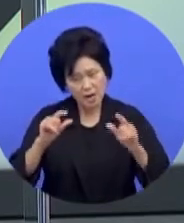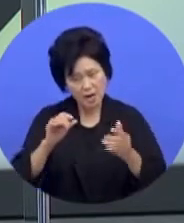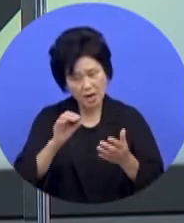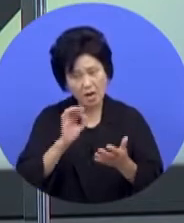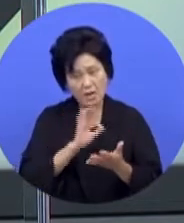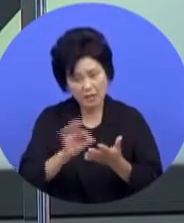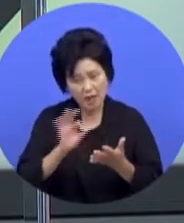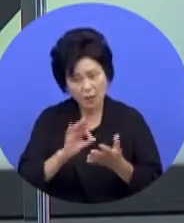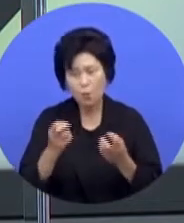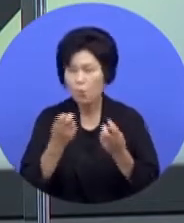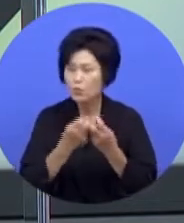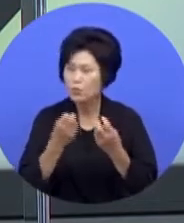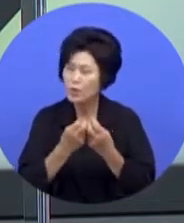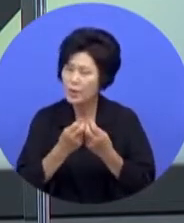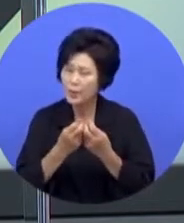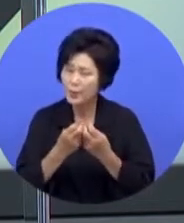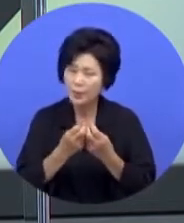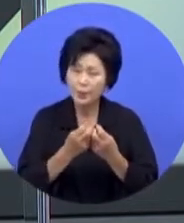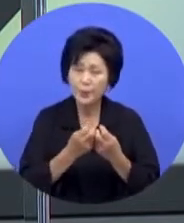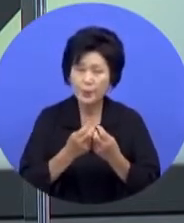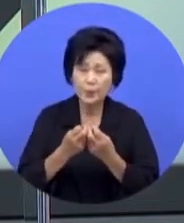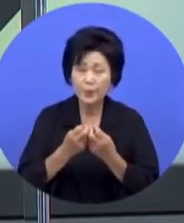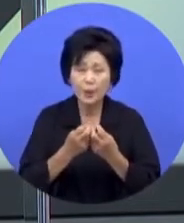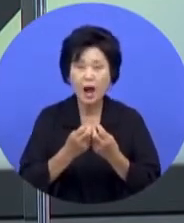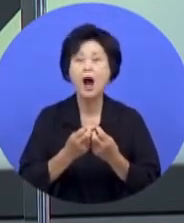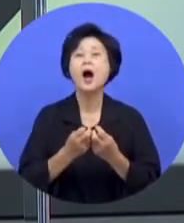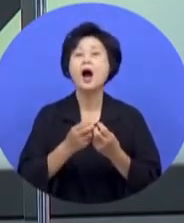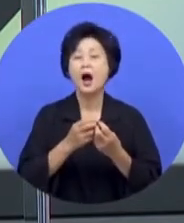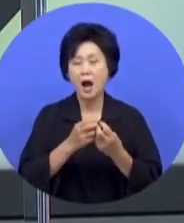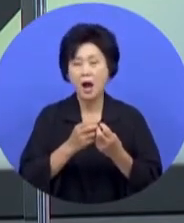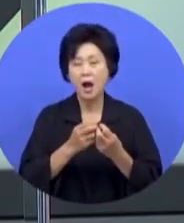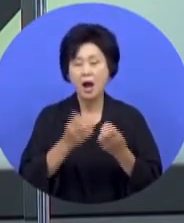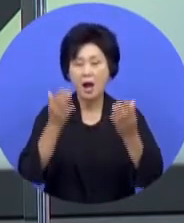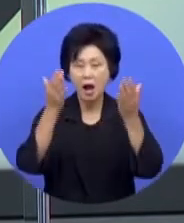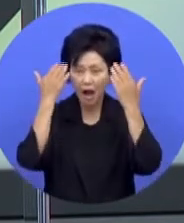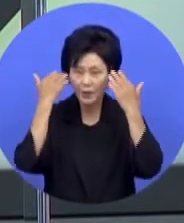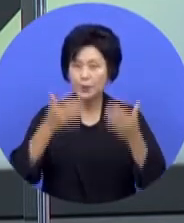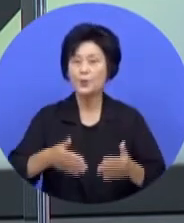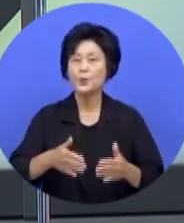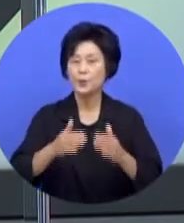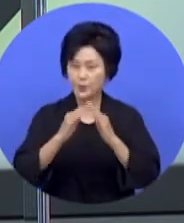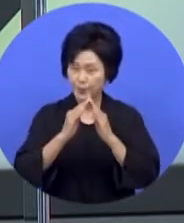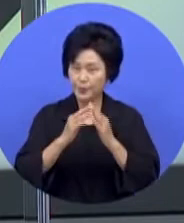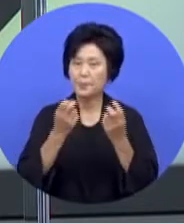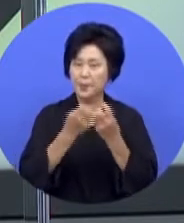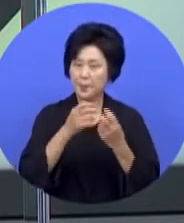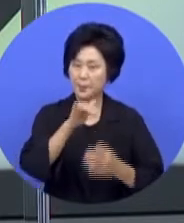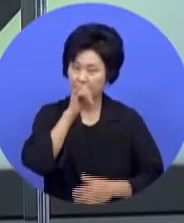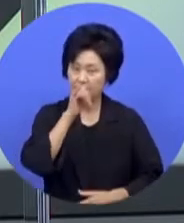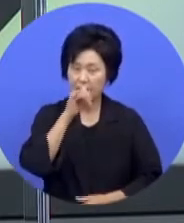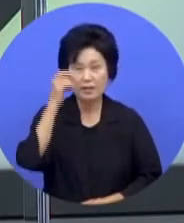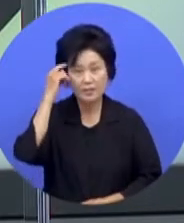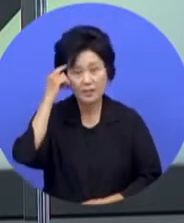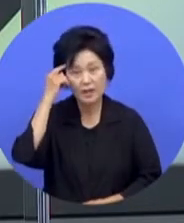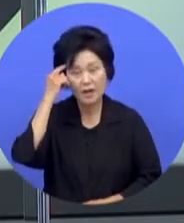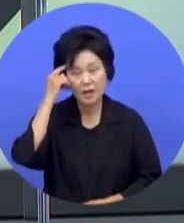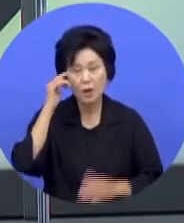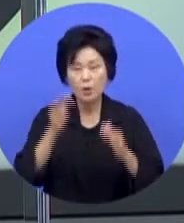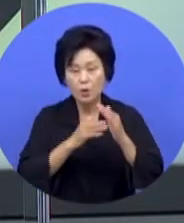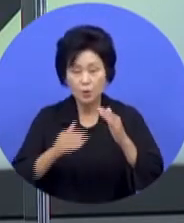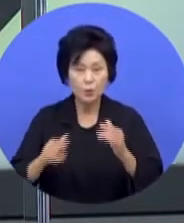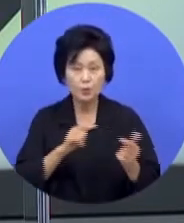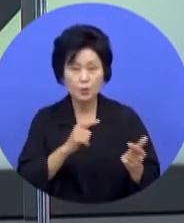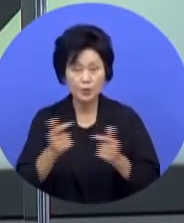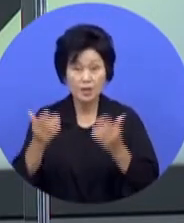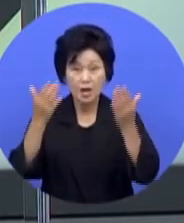없겠다. 그래서 이제 그런 쪽으로 이제 말씀을 드리면서 우리 교회 성도들 앞에 또 우리 학교 비전을 설명했을